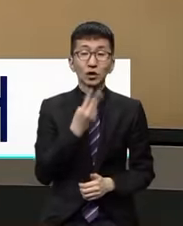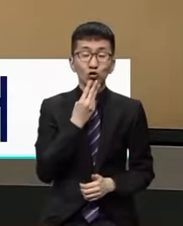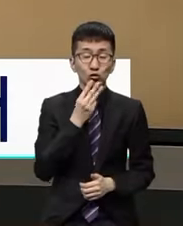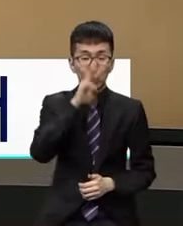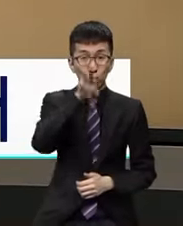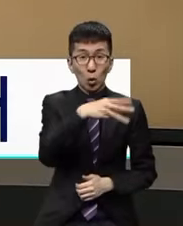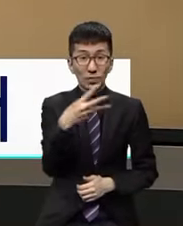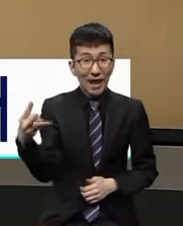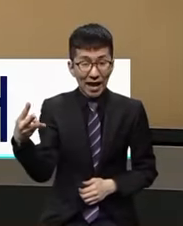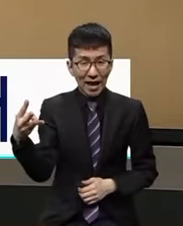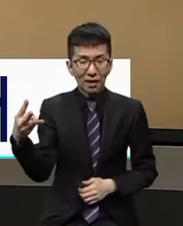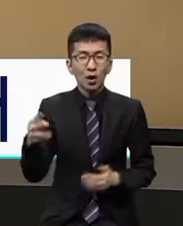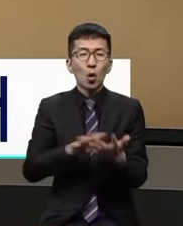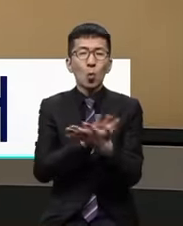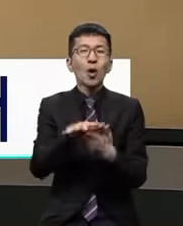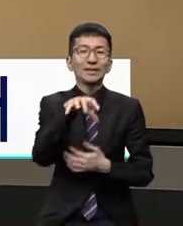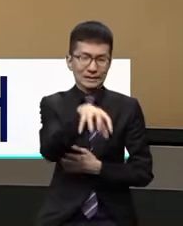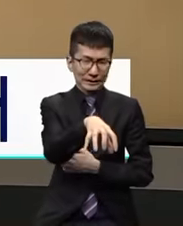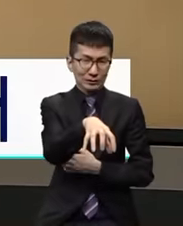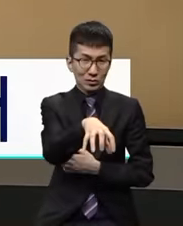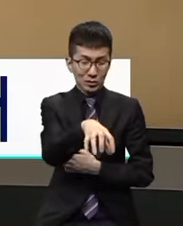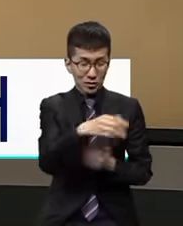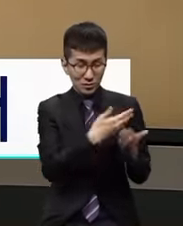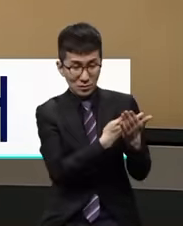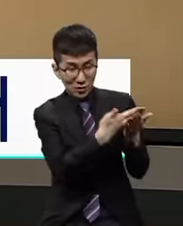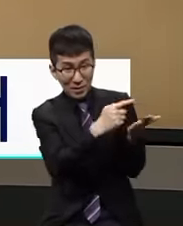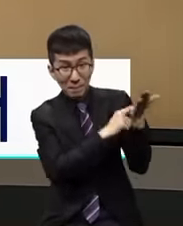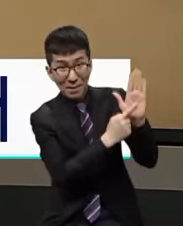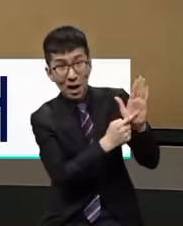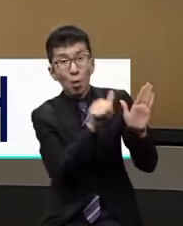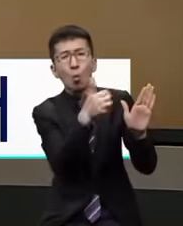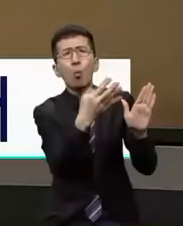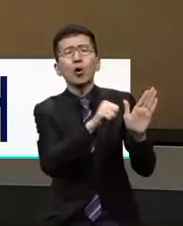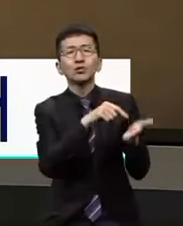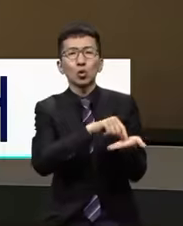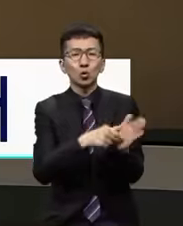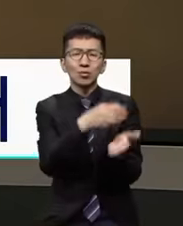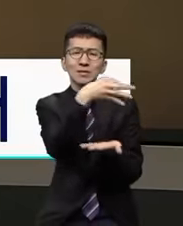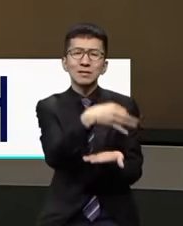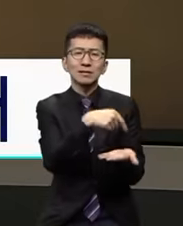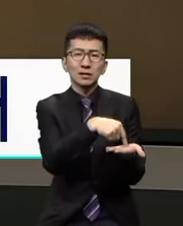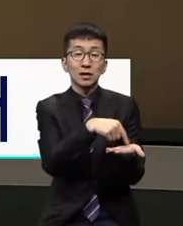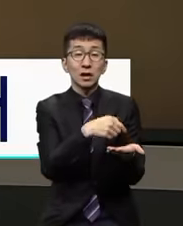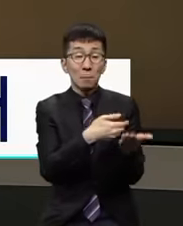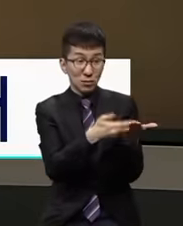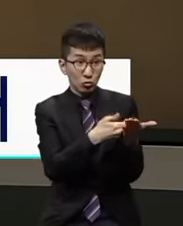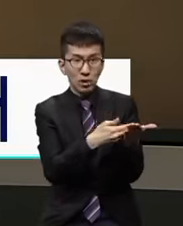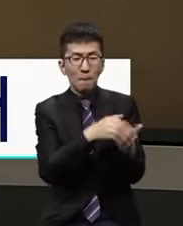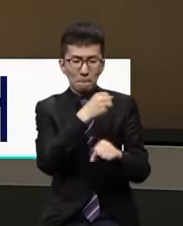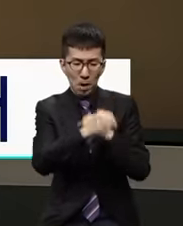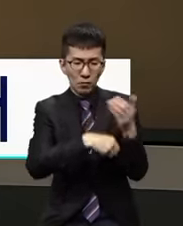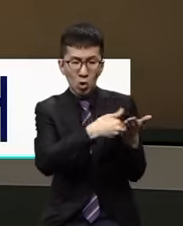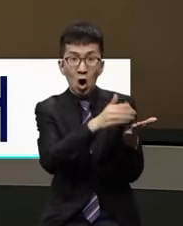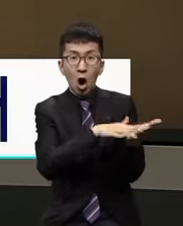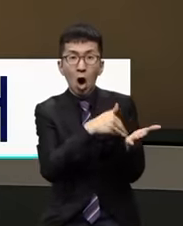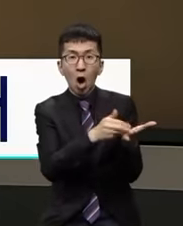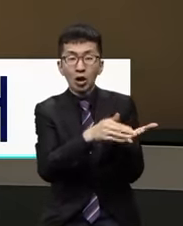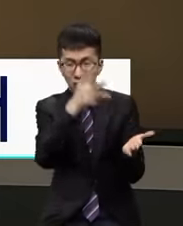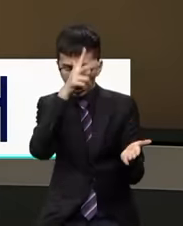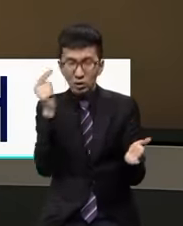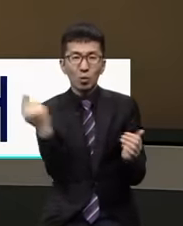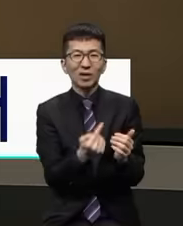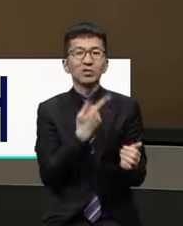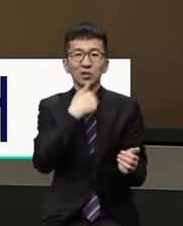서울 롯데월드몰에 전시된 5억 원 상당의 미술품에 누군가 낙서를 하면서 경찰이 출동하는 일이 있었습니다.